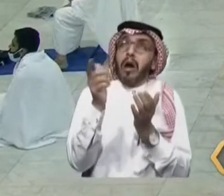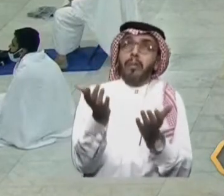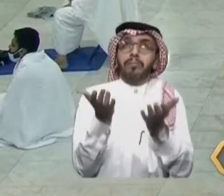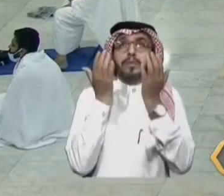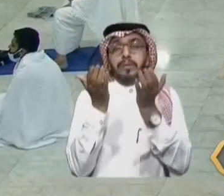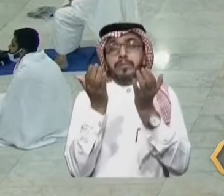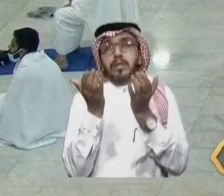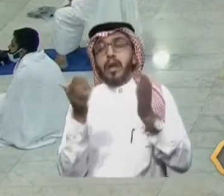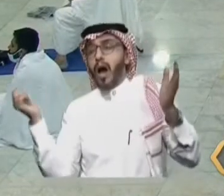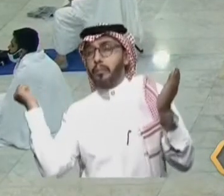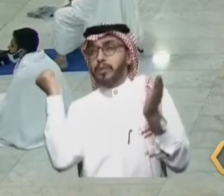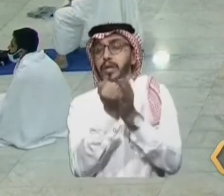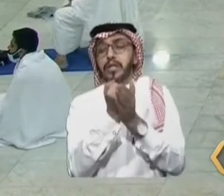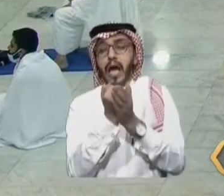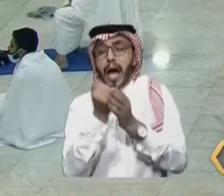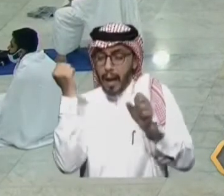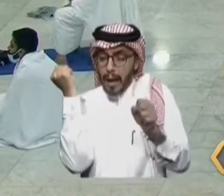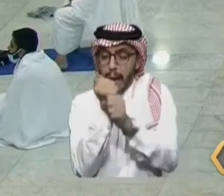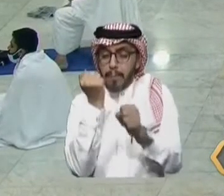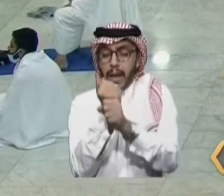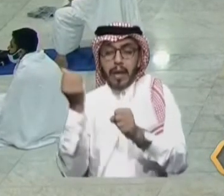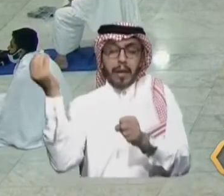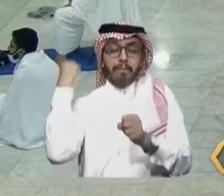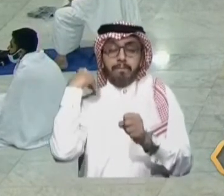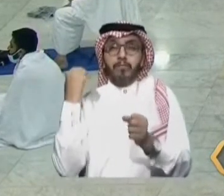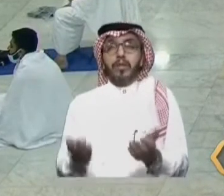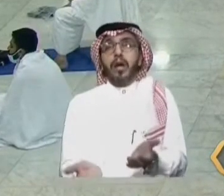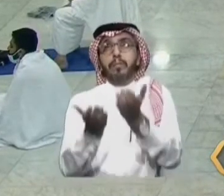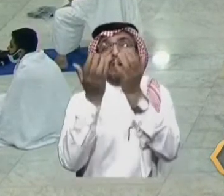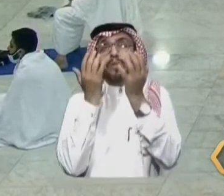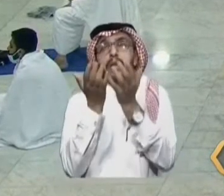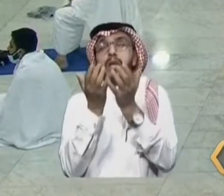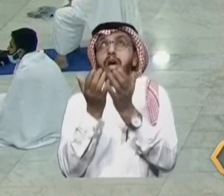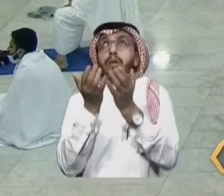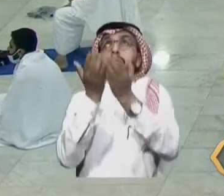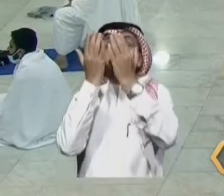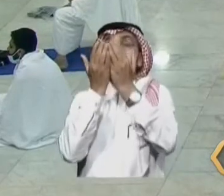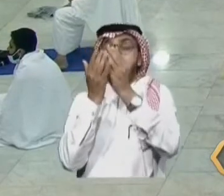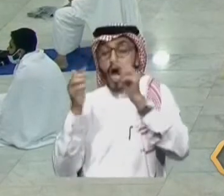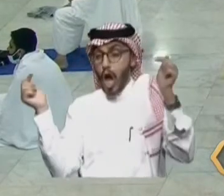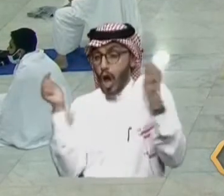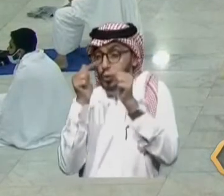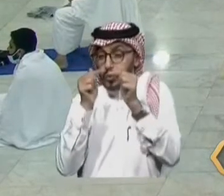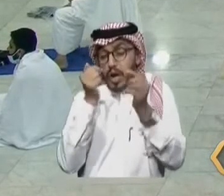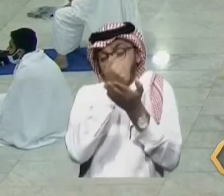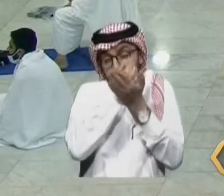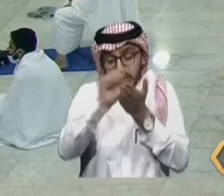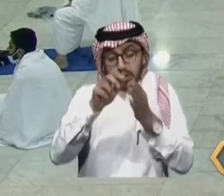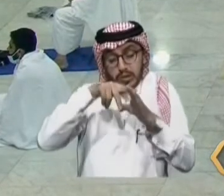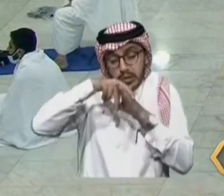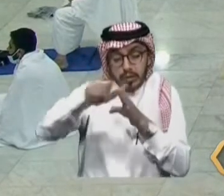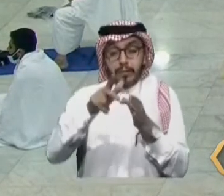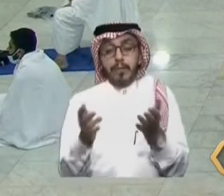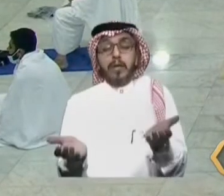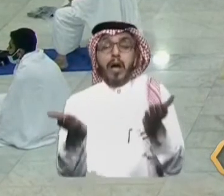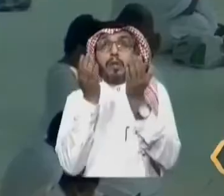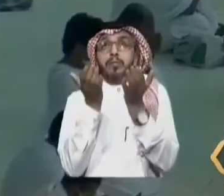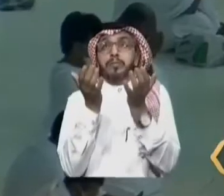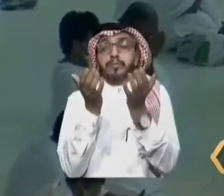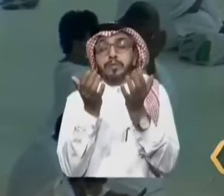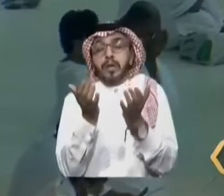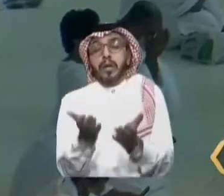آمالنا، واختم بالباقيات الصالحات أعمالنا. اللهم اكفنا أعداءك وأعداءنا بما شئت يا رب